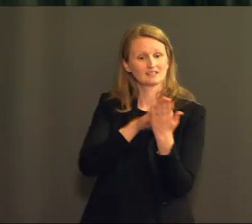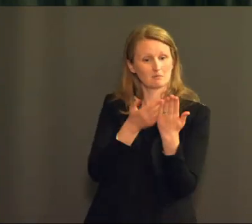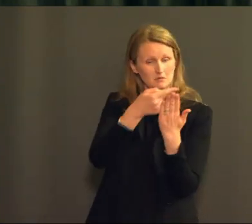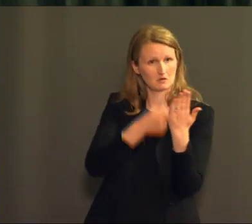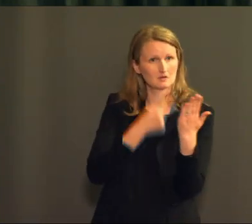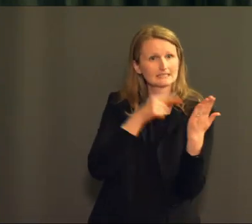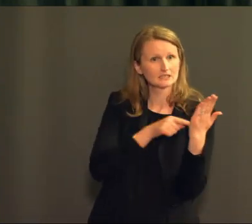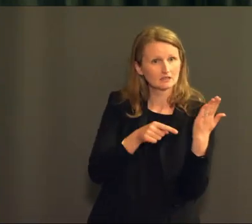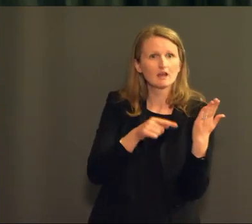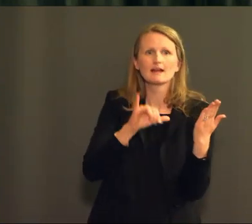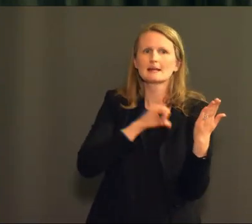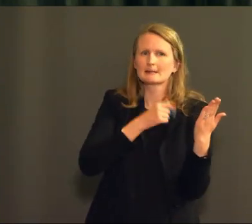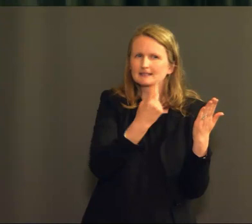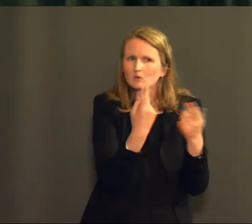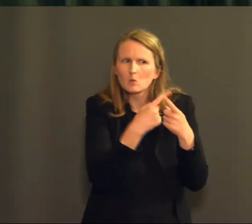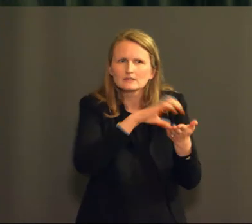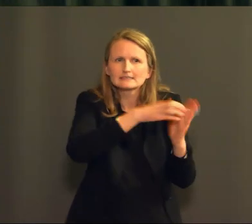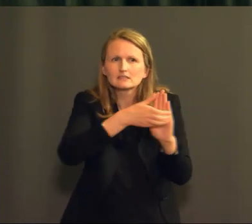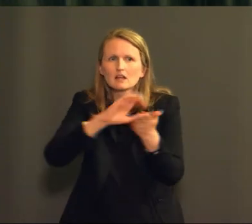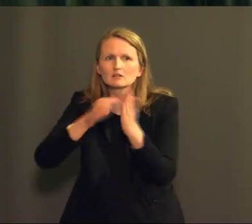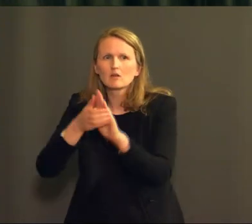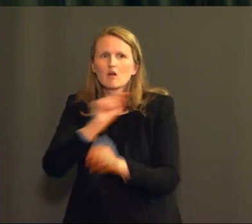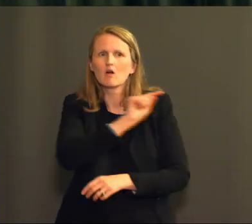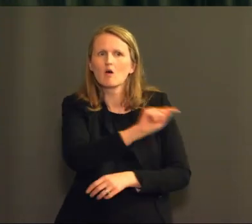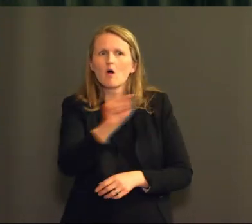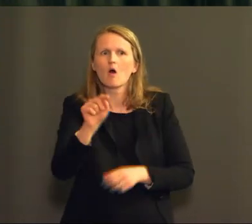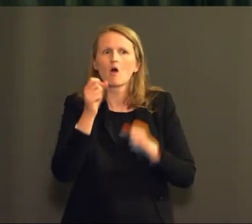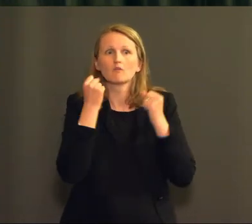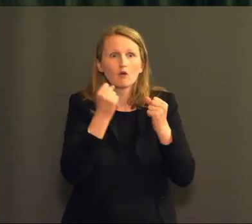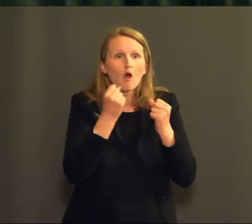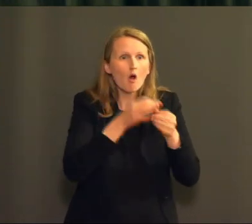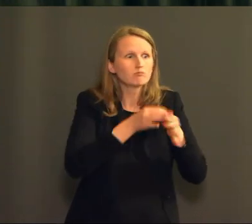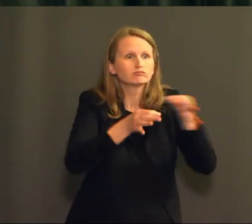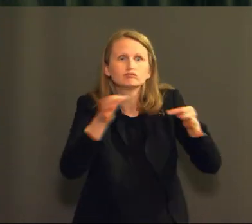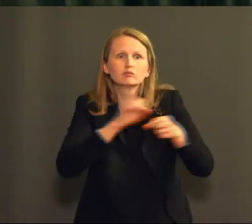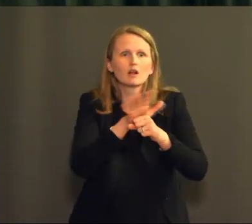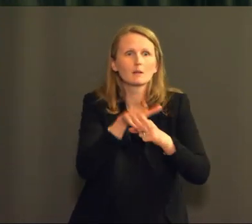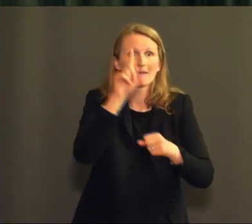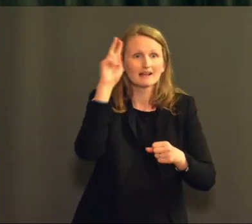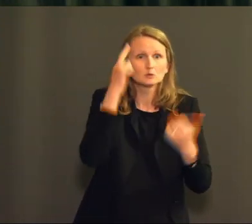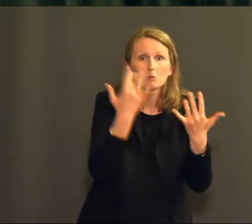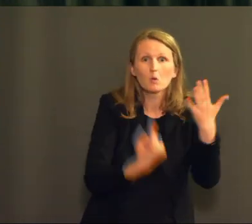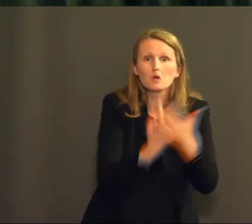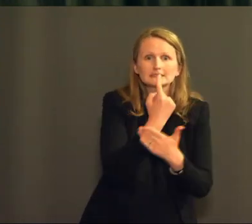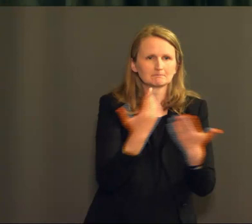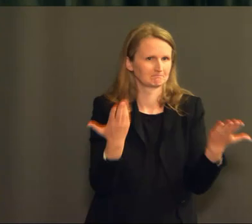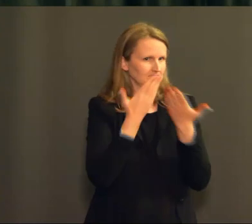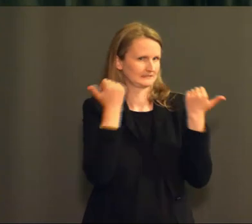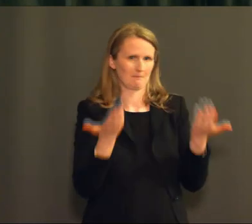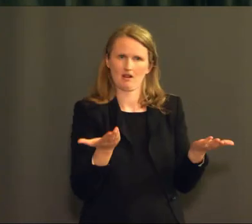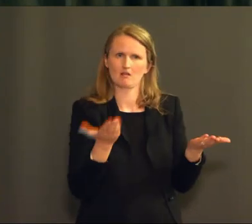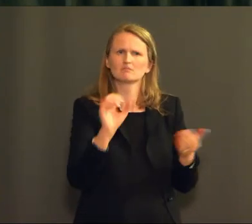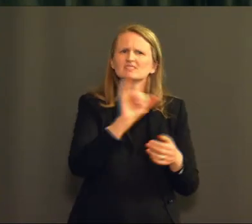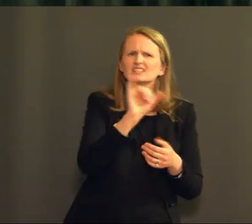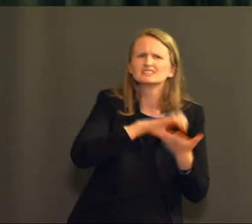certains secteurs sans que la cause ne soit très claire. On pense notamment à la collecte des déchets, les prestations dans les